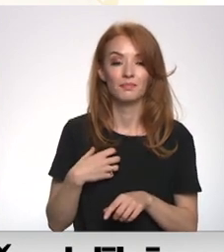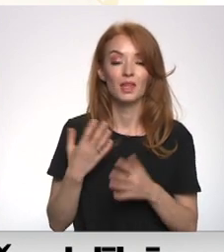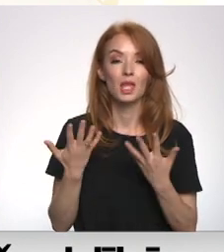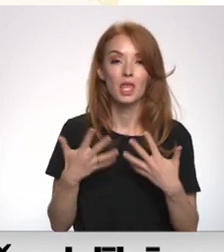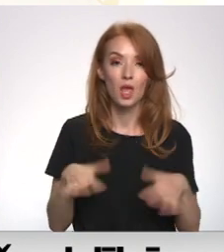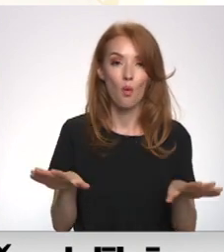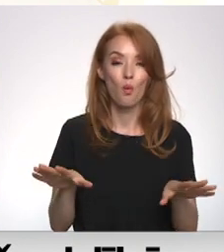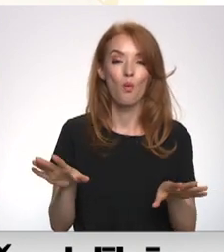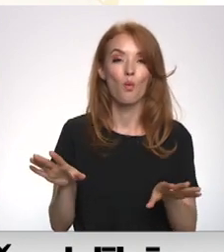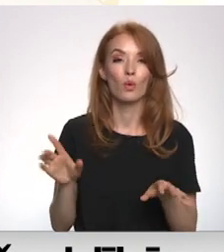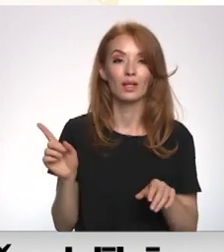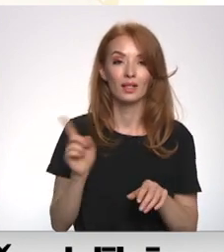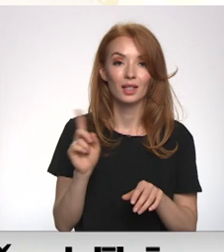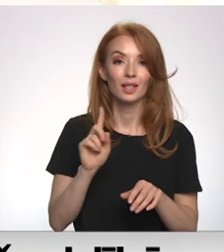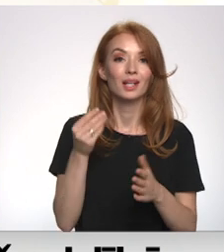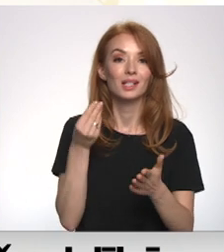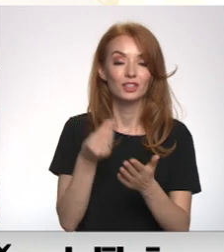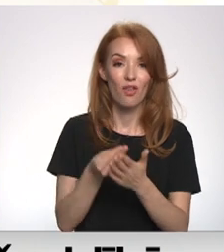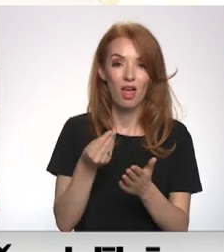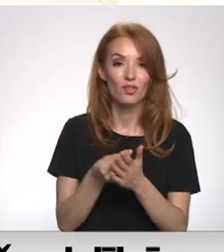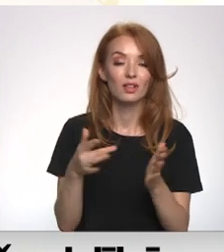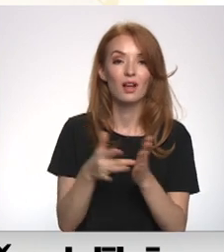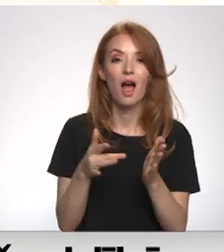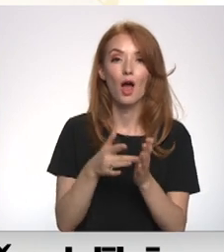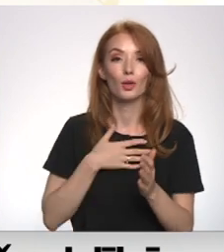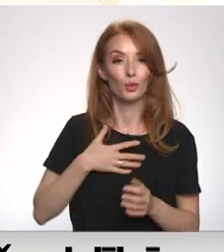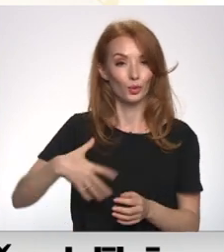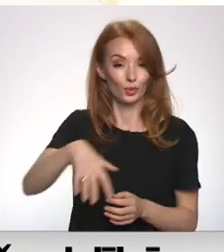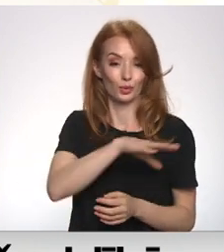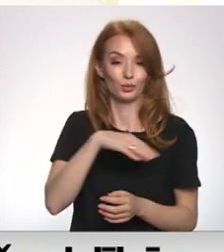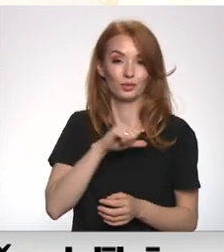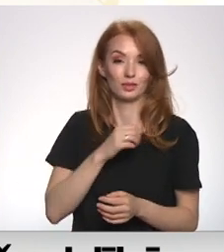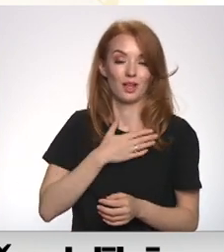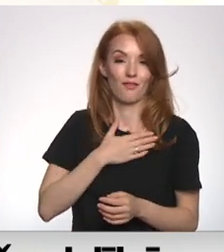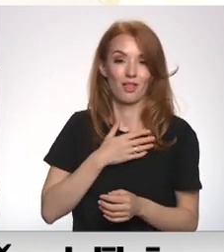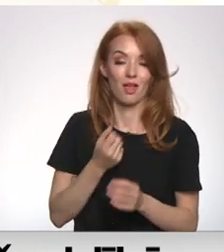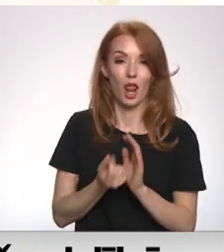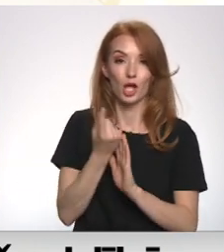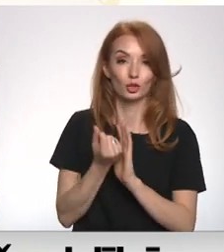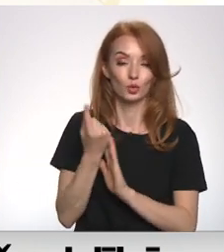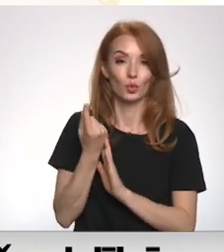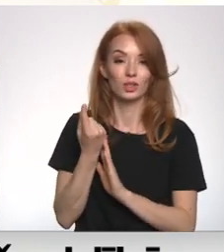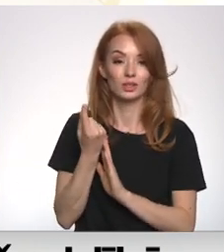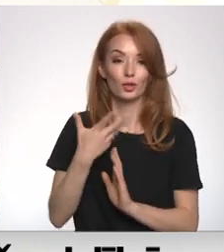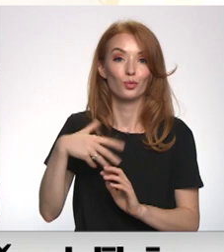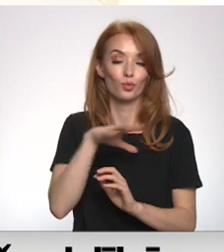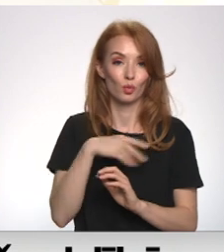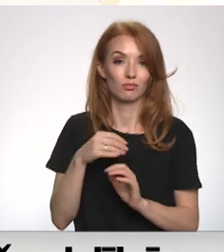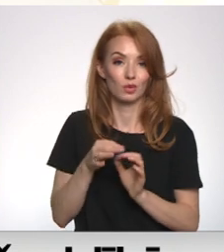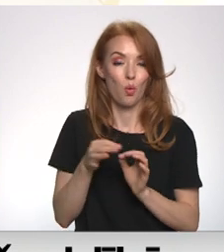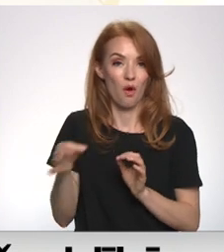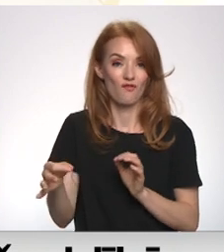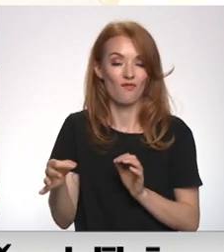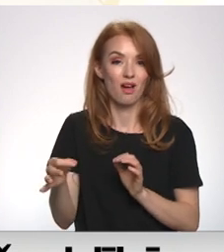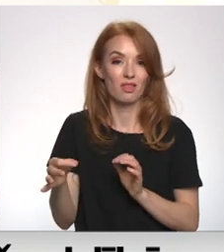jau ir arī izvērtējusi, arī kādi ir mūsu pašu resursi. Arī taisnība, jo mums kā novadam